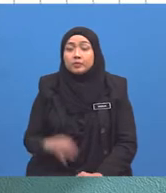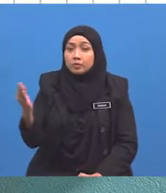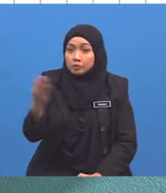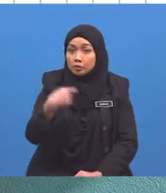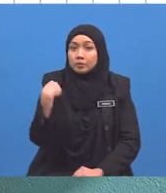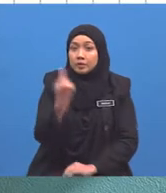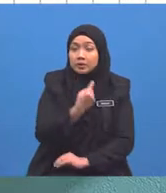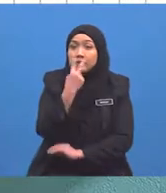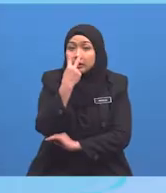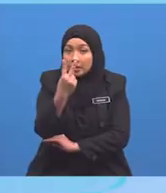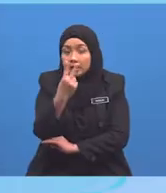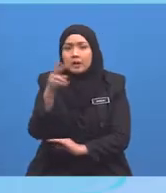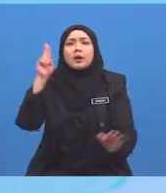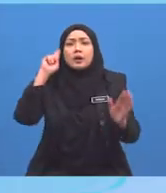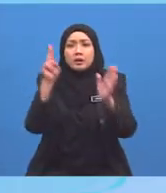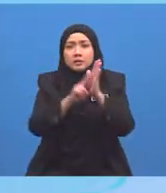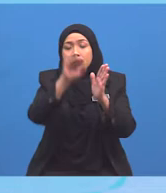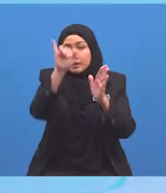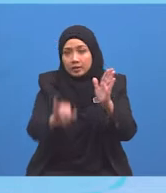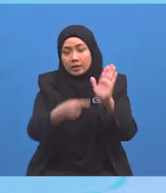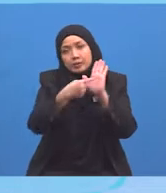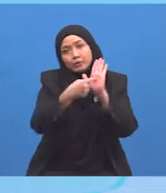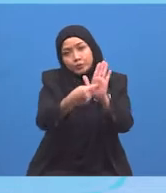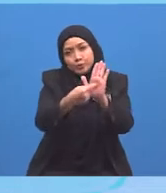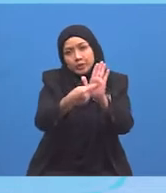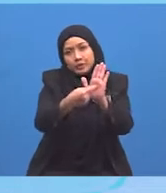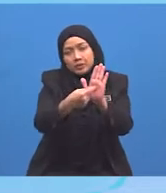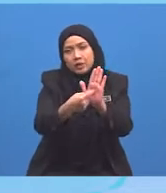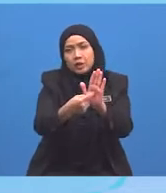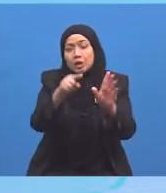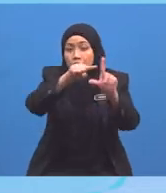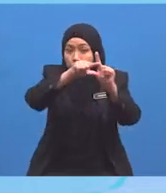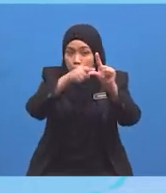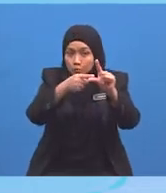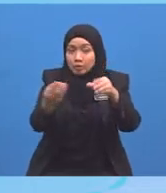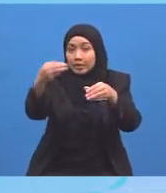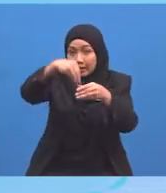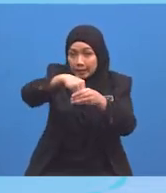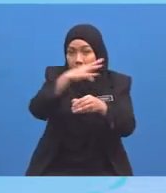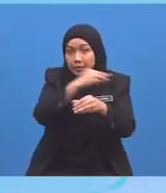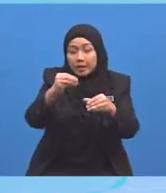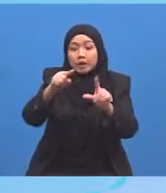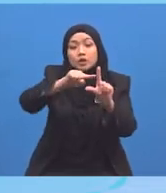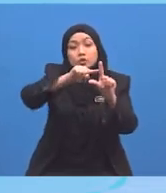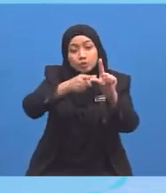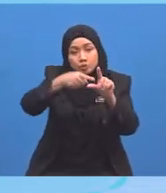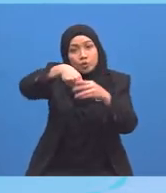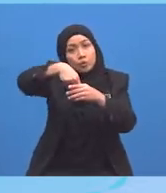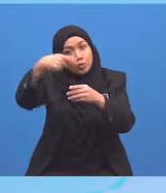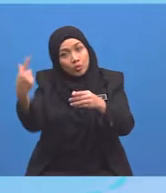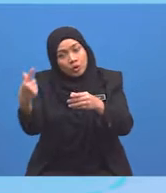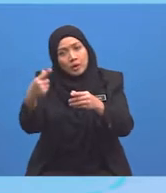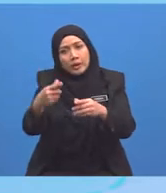Kita lihat rajah ini. Sudut pedalaman dan sudut peluaran yang bersebelahan membentuk